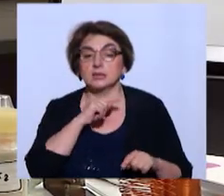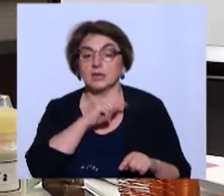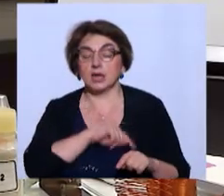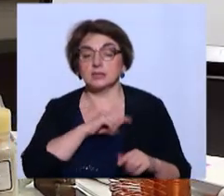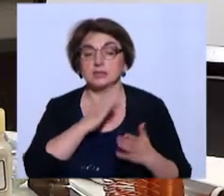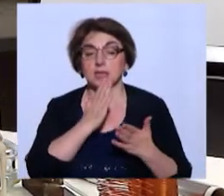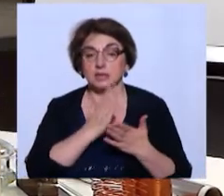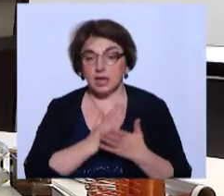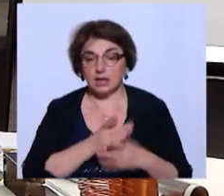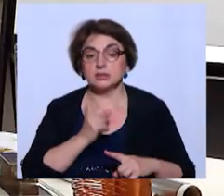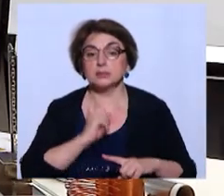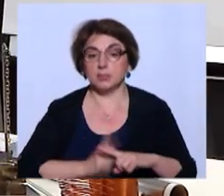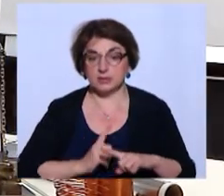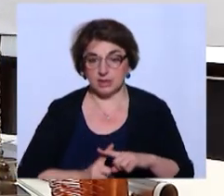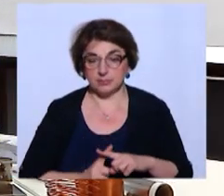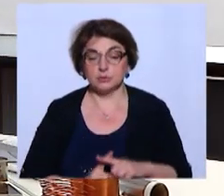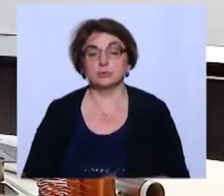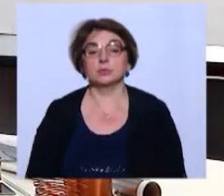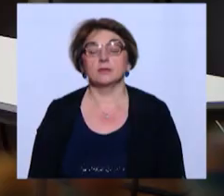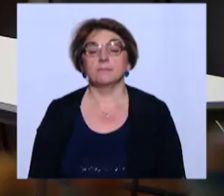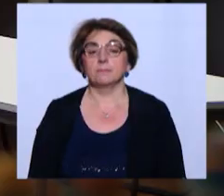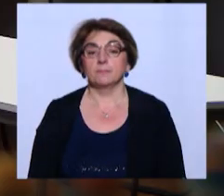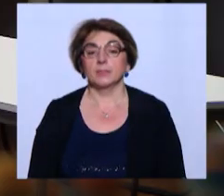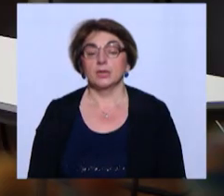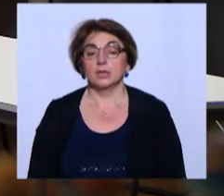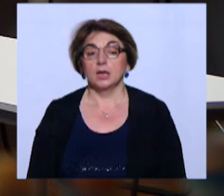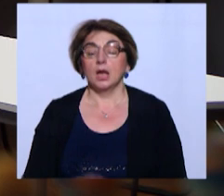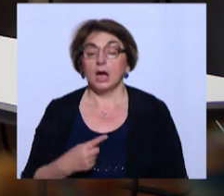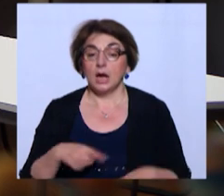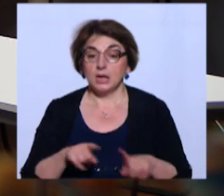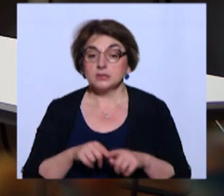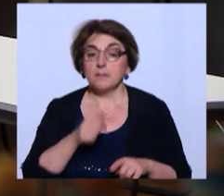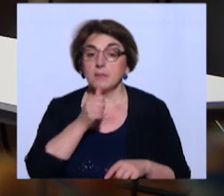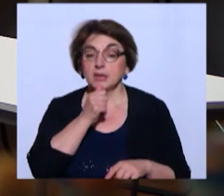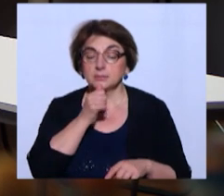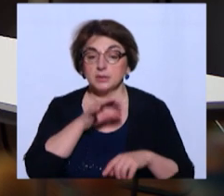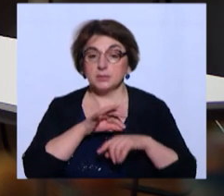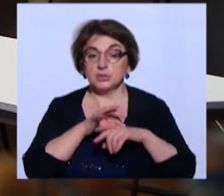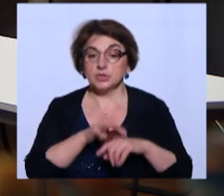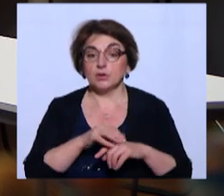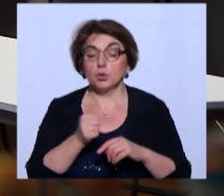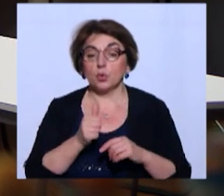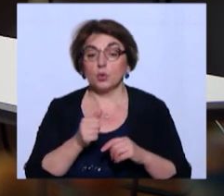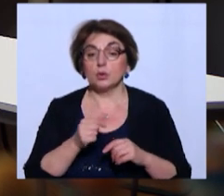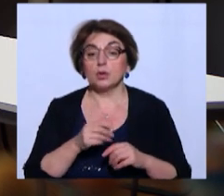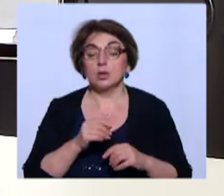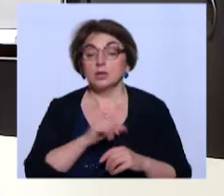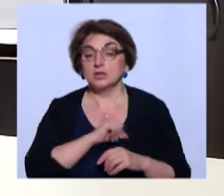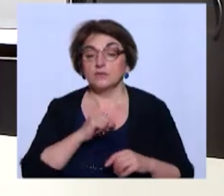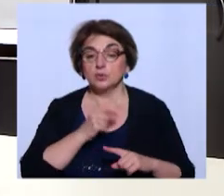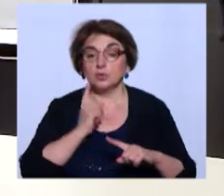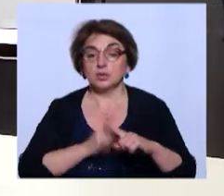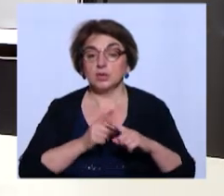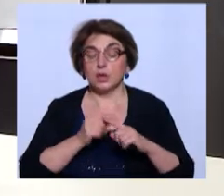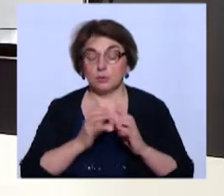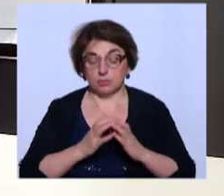ერთ-ერთი თვისებაა, რომელიც დამახასიათებელია მეტალებისთვის. და ახლა მინდა გაჩვენოთ ასევე მარტივი ექსპერიმენტი, თუ როგორ ფართოვდება